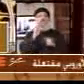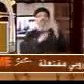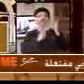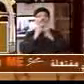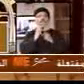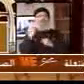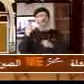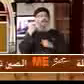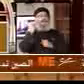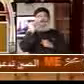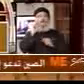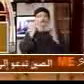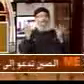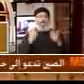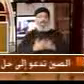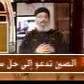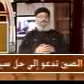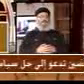عندك؟